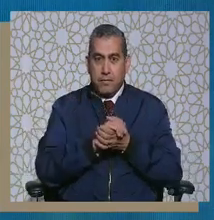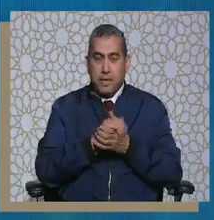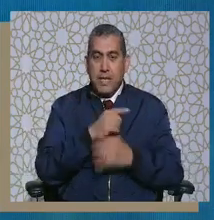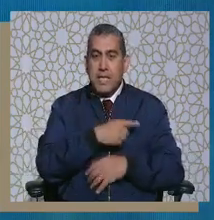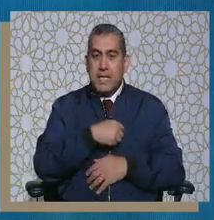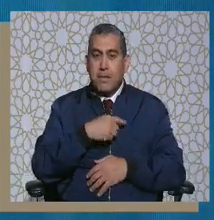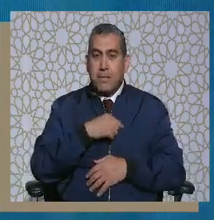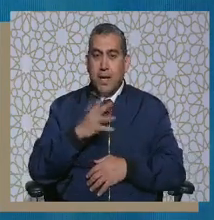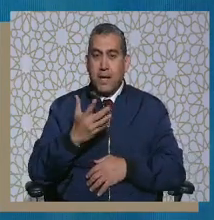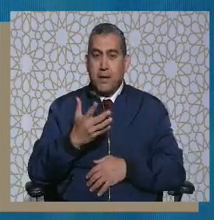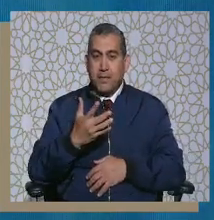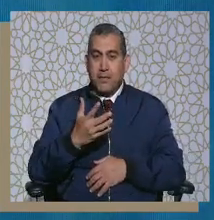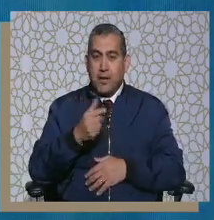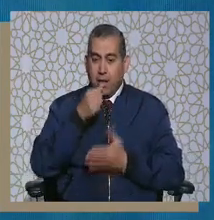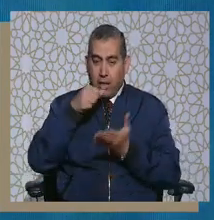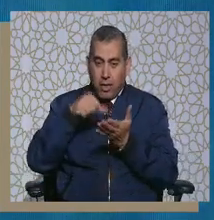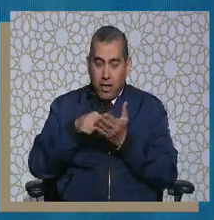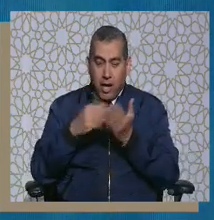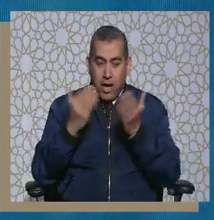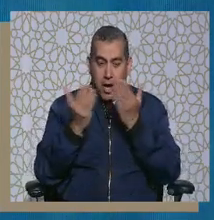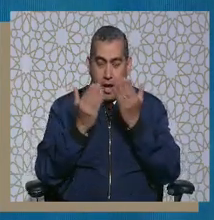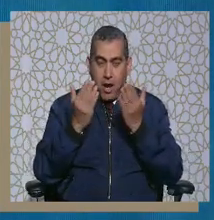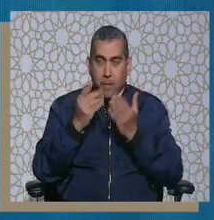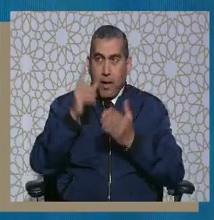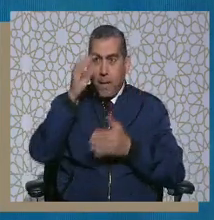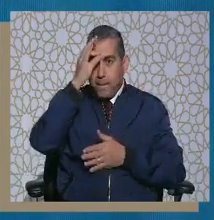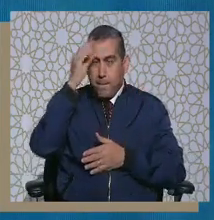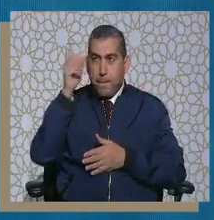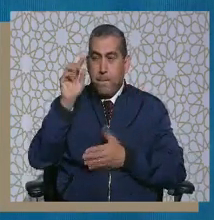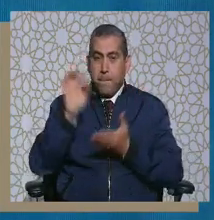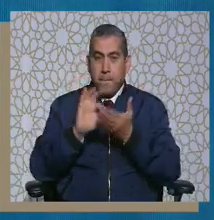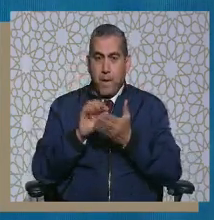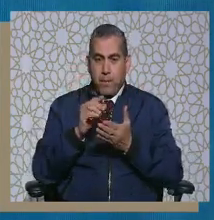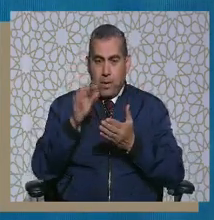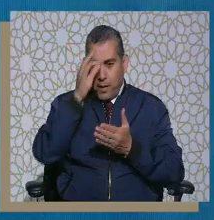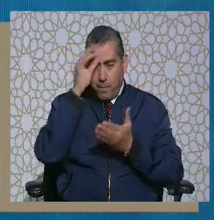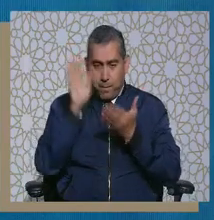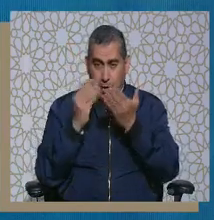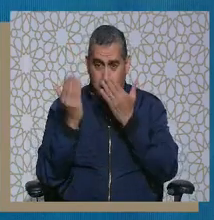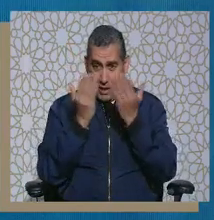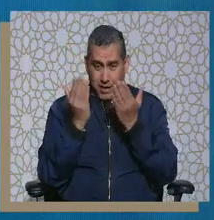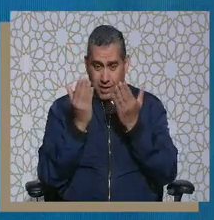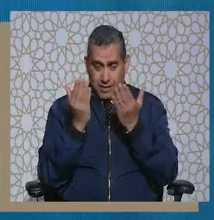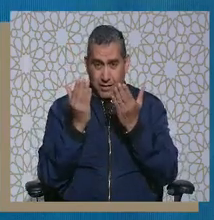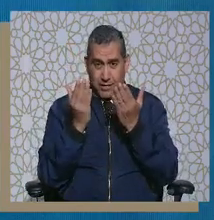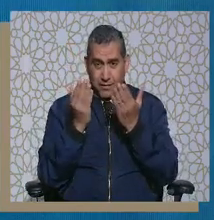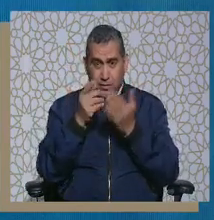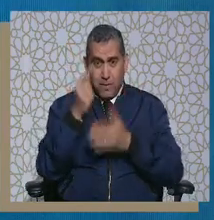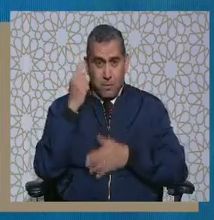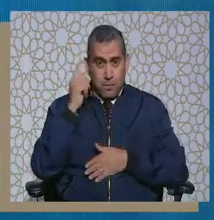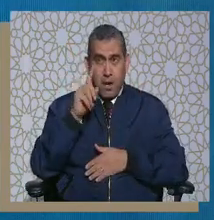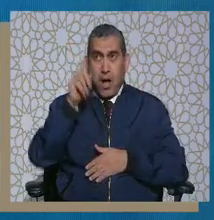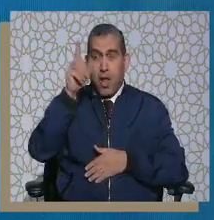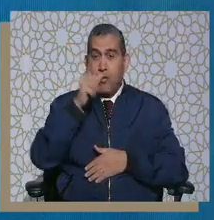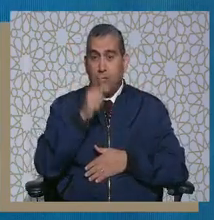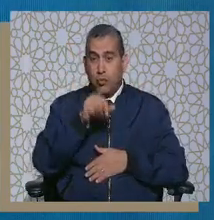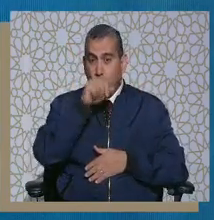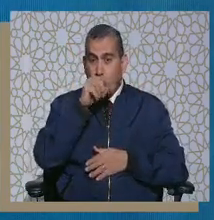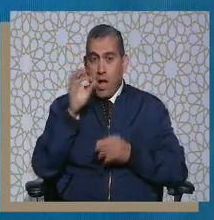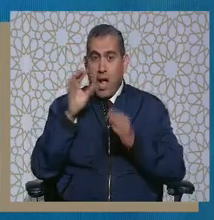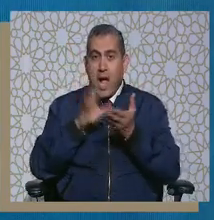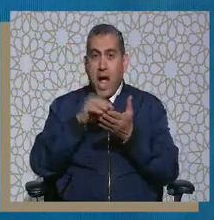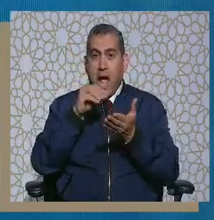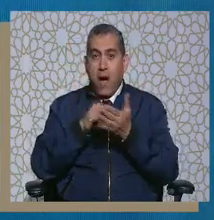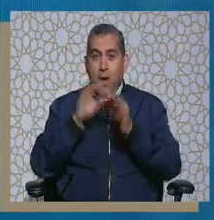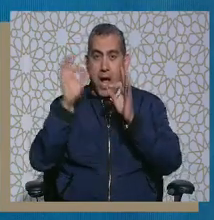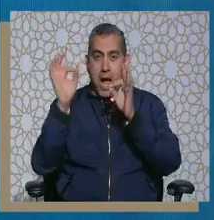ايه اميه قراءه القدر هو القدر بيتقري يا مولانا ما سمعتش قوله تعالى في اول ما